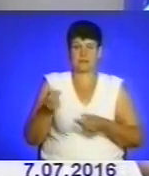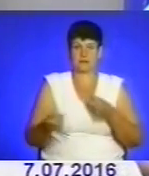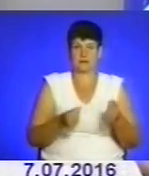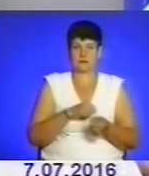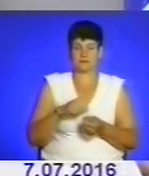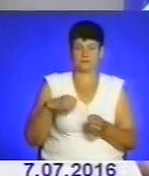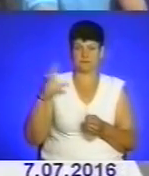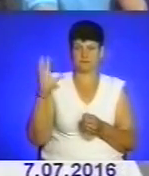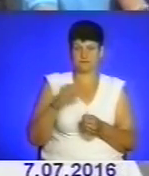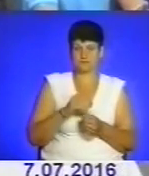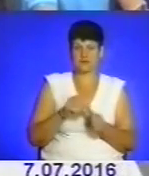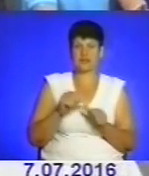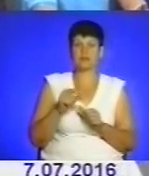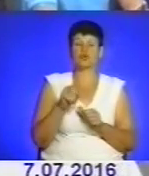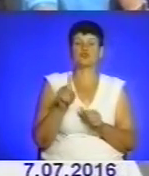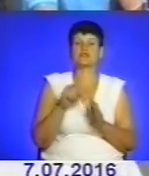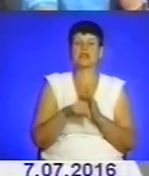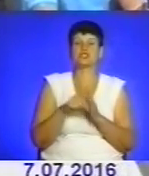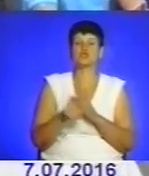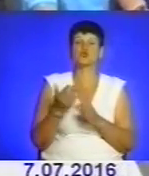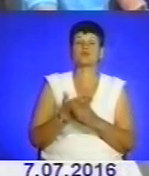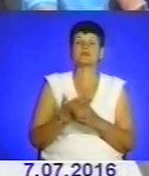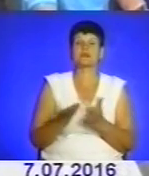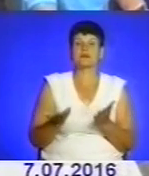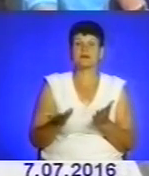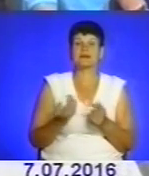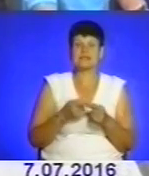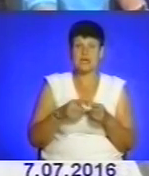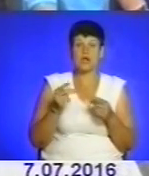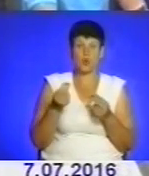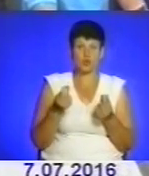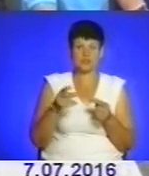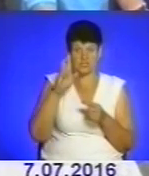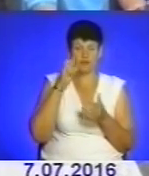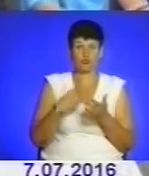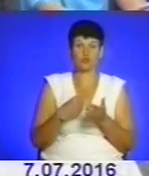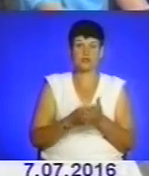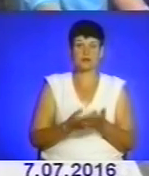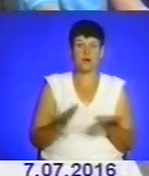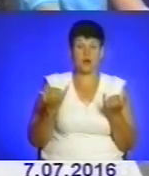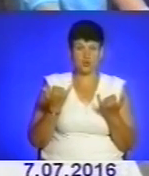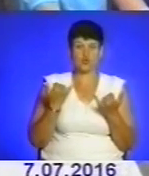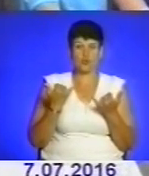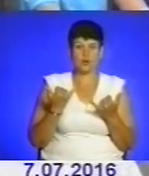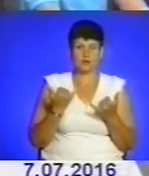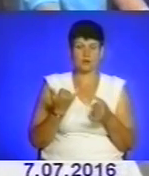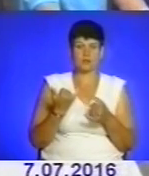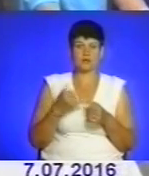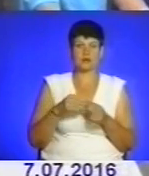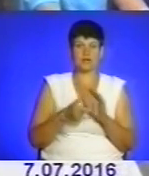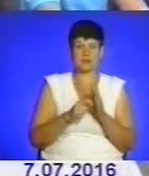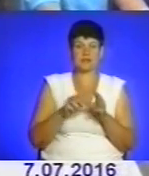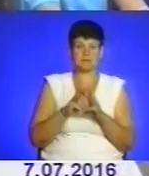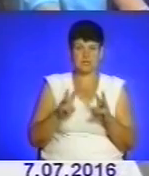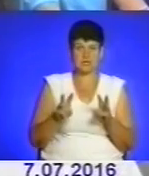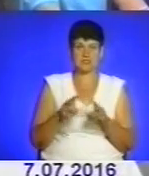заробітної плати. Крім того, що таке субсидія? Це ж кошти з державного бюджету. А що сьогодні? Кабінет міністрів продукує, виробляє ці гроші? Це